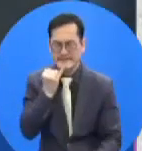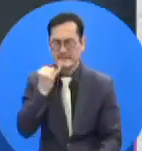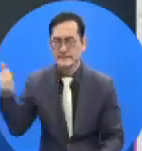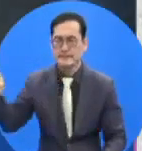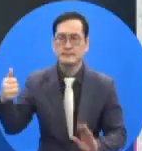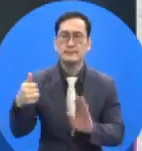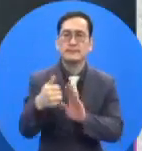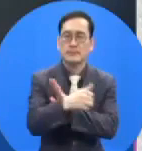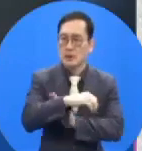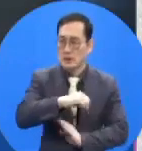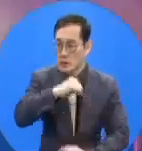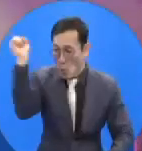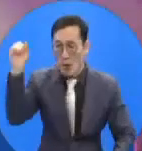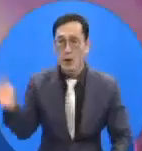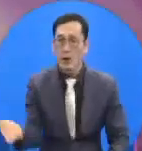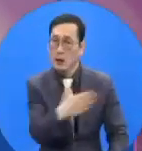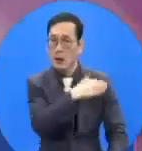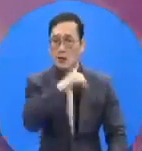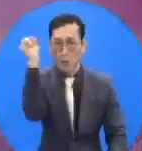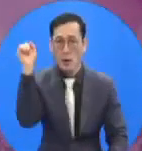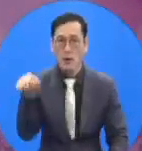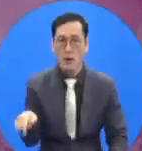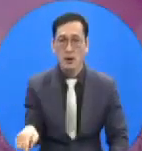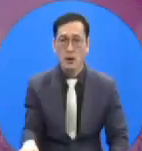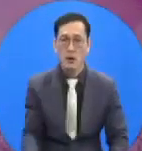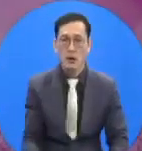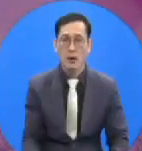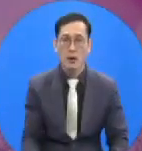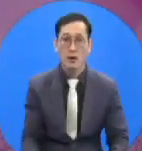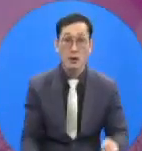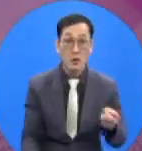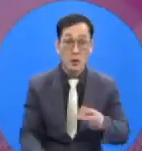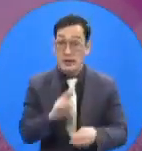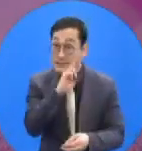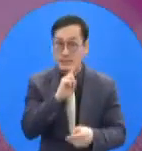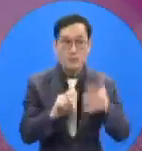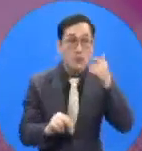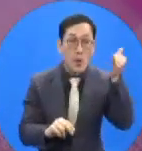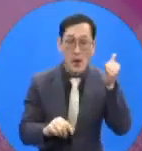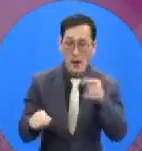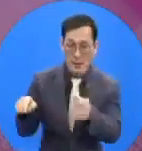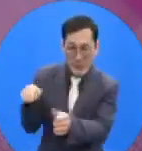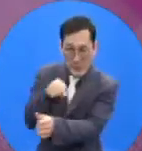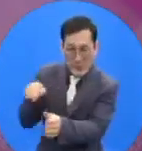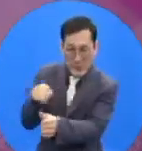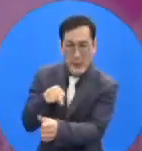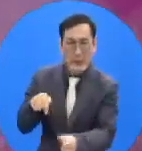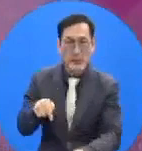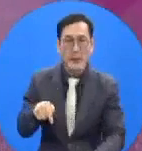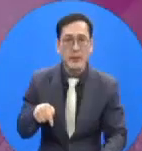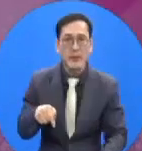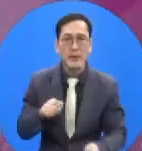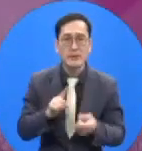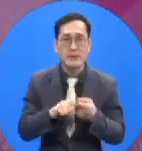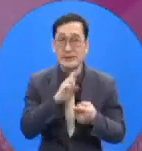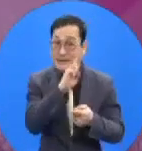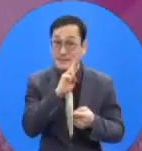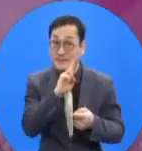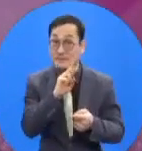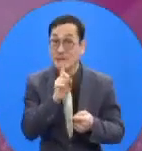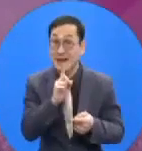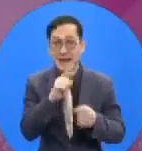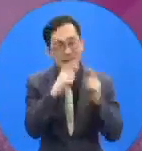예. 부모가 코치를 하지 않으셨느냐라는 것은 이제 우리가 이제 추측을 한 개인 김정희 교수님의 개인